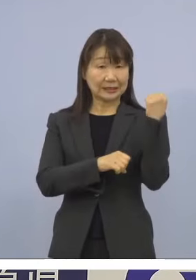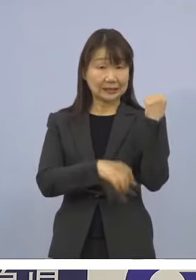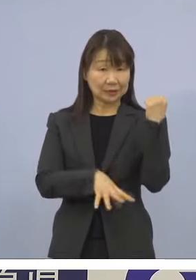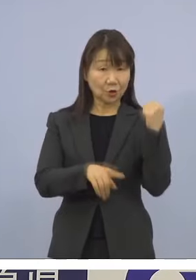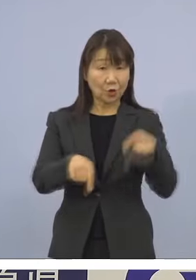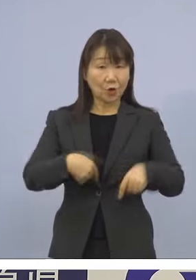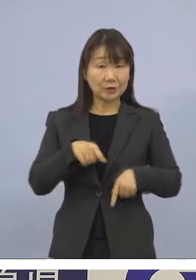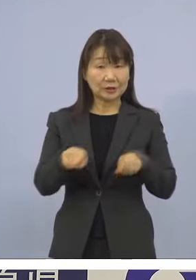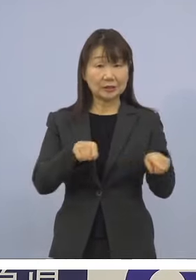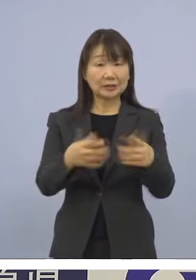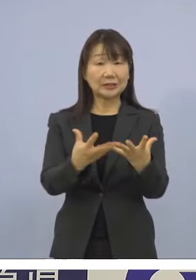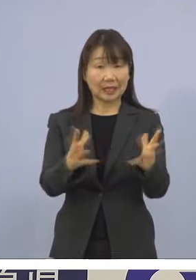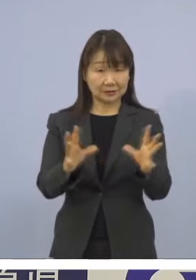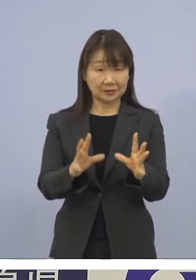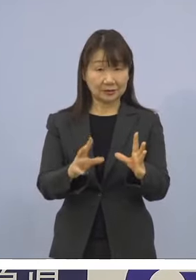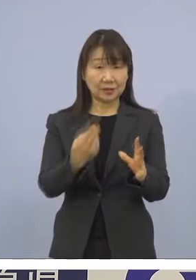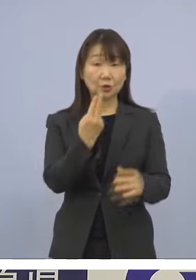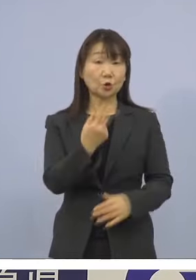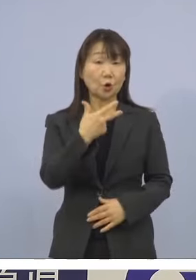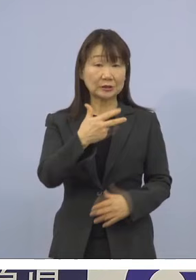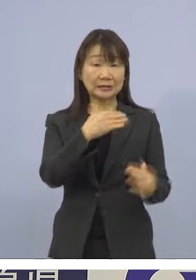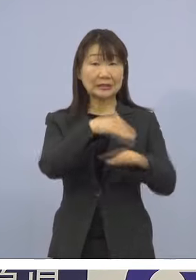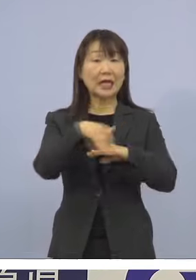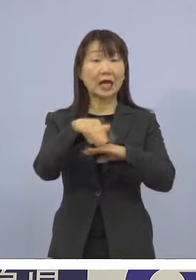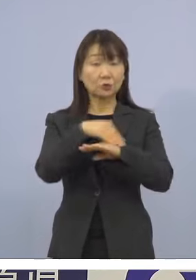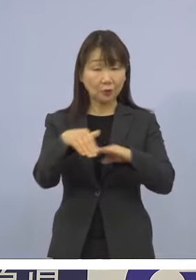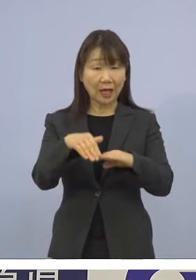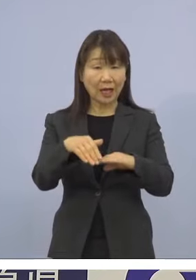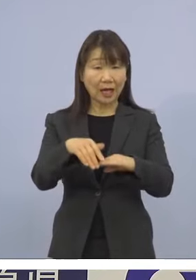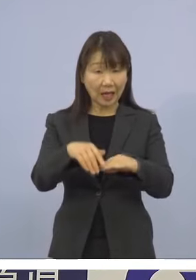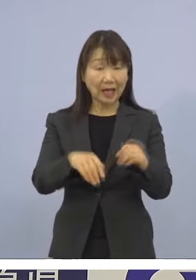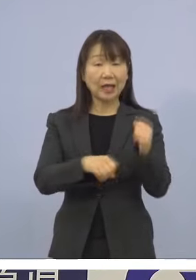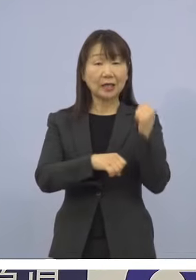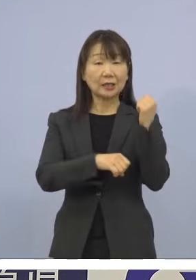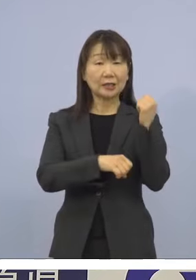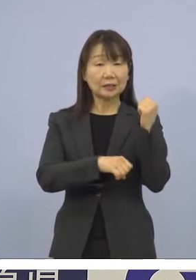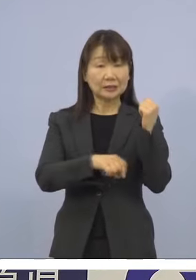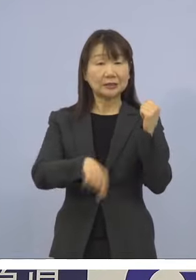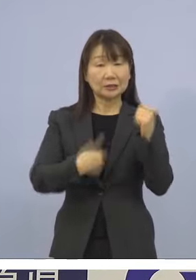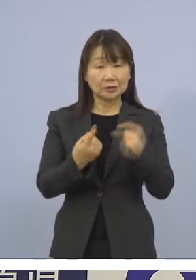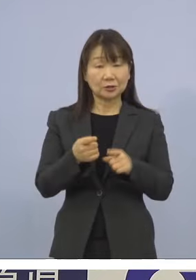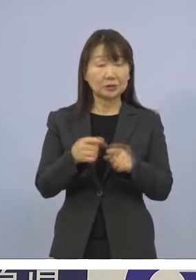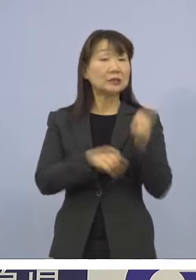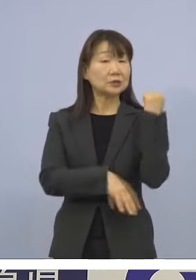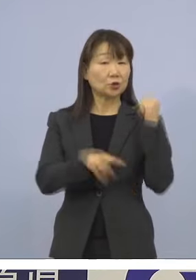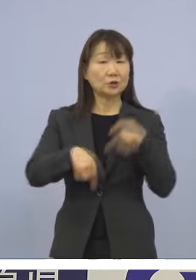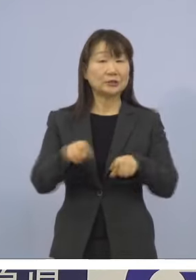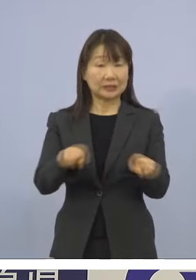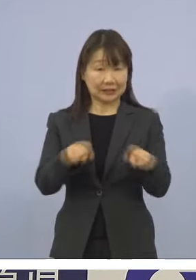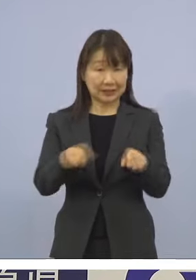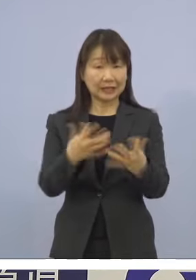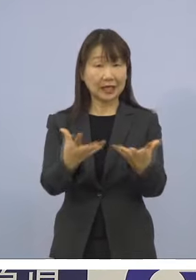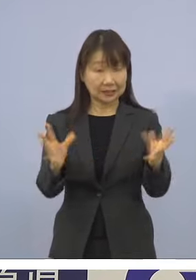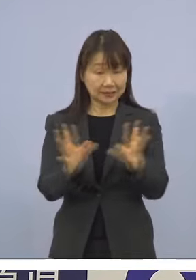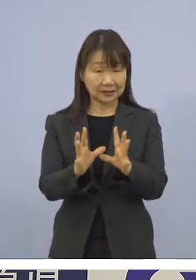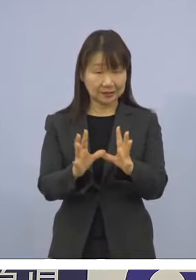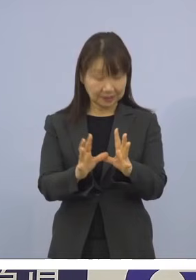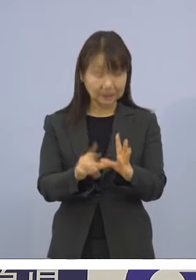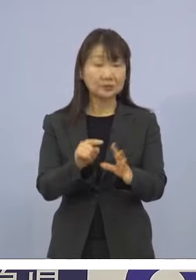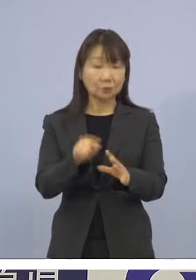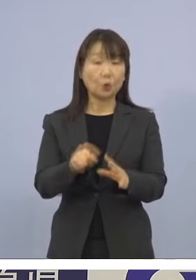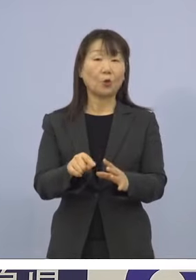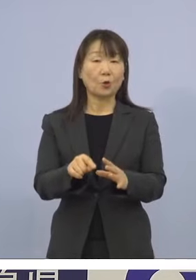計画は基礎自治体のまさに主体でありますからね、都市計画法第19条に書いてある通